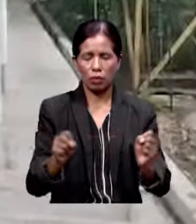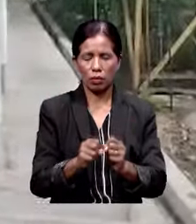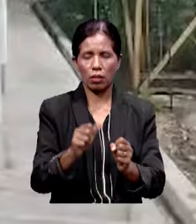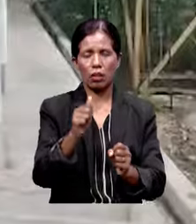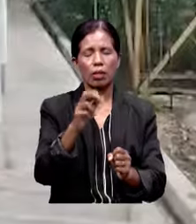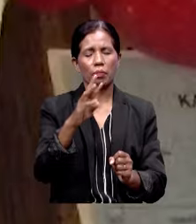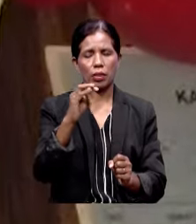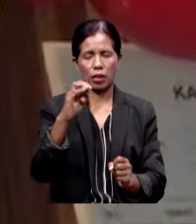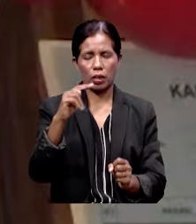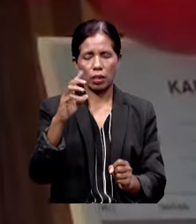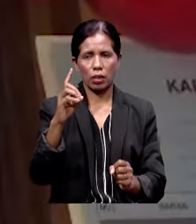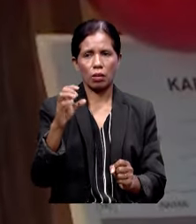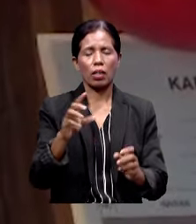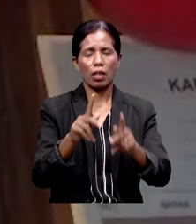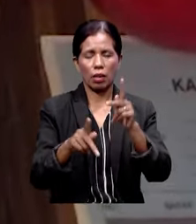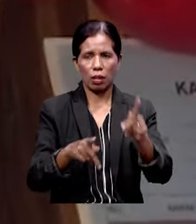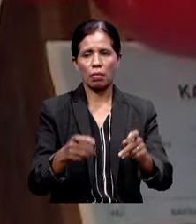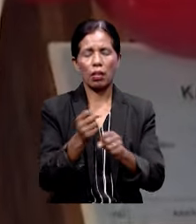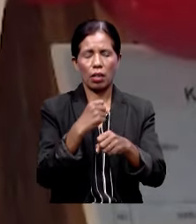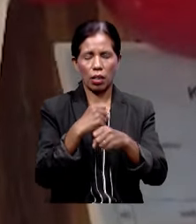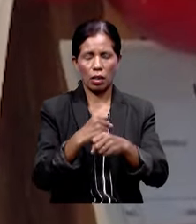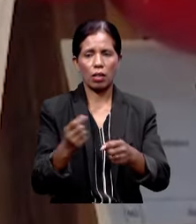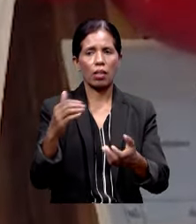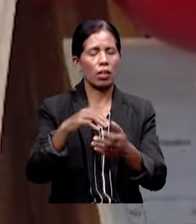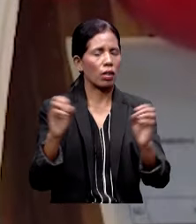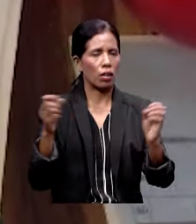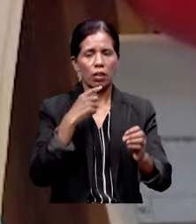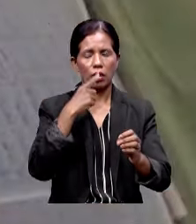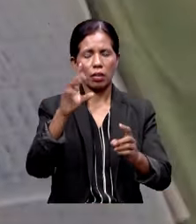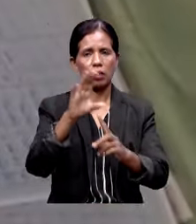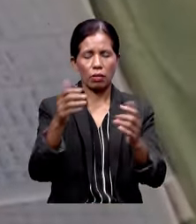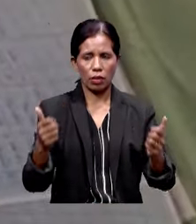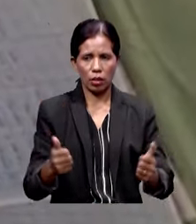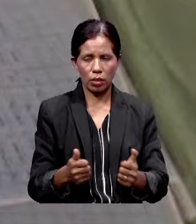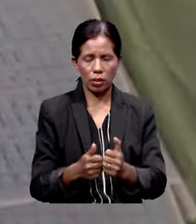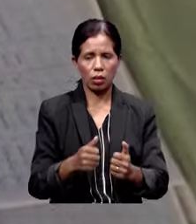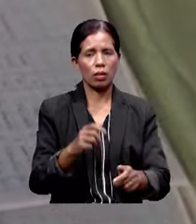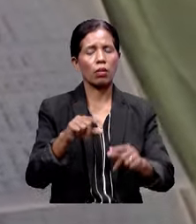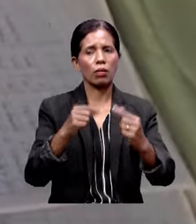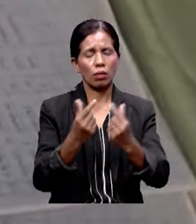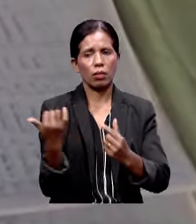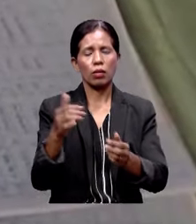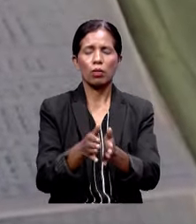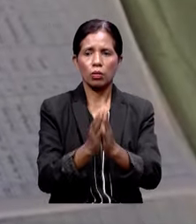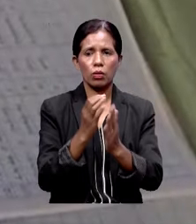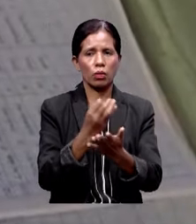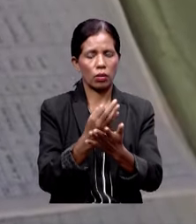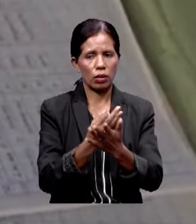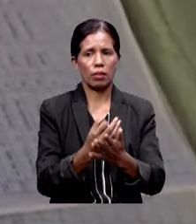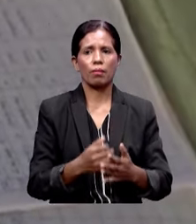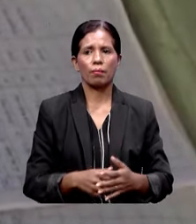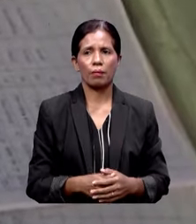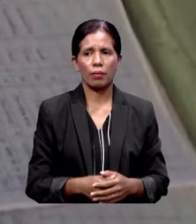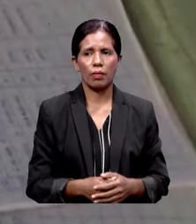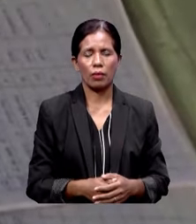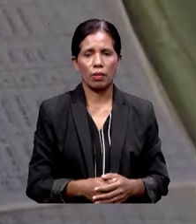Freitas Ateten, comunidade Persija Renova Ficha Família, mai belai orientação ba chefe aldeia no delegado Sira, atu husu osan ba comunidade. Di tempat